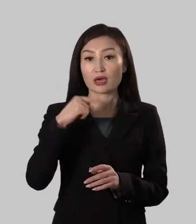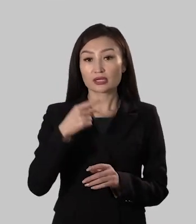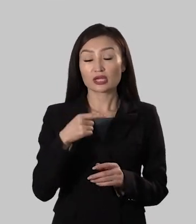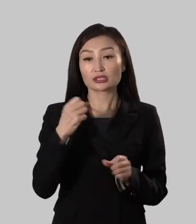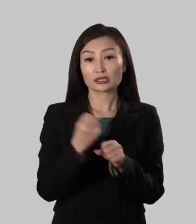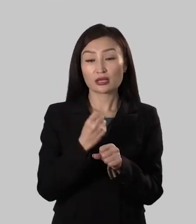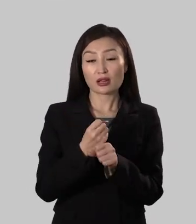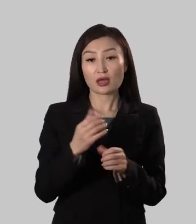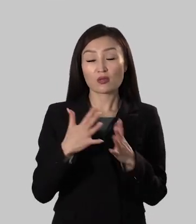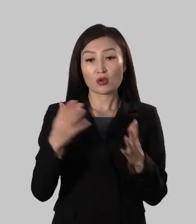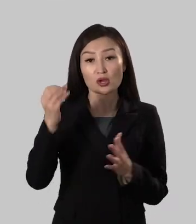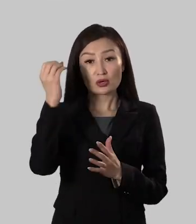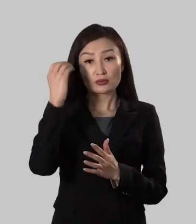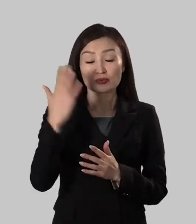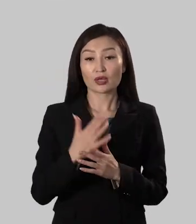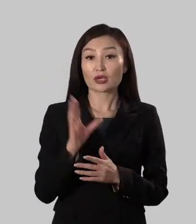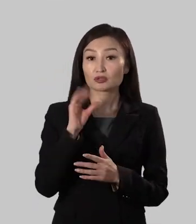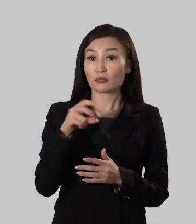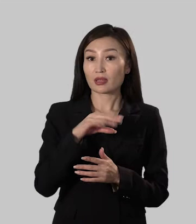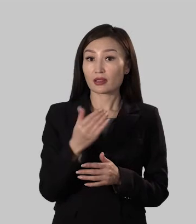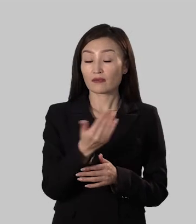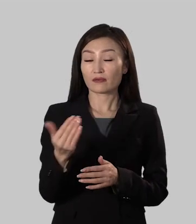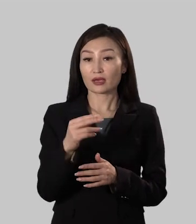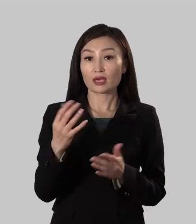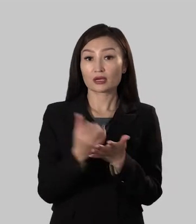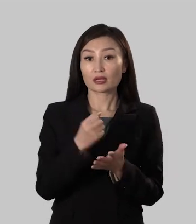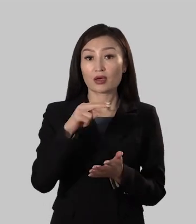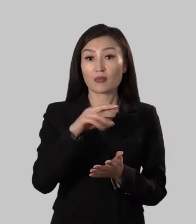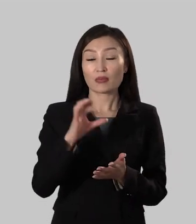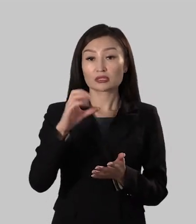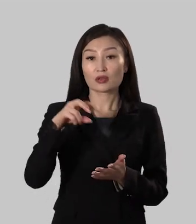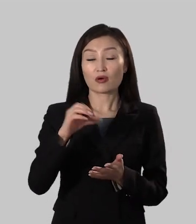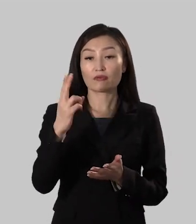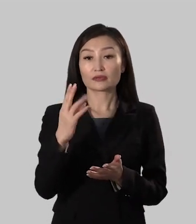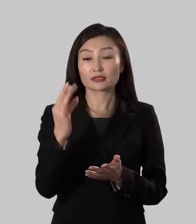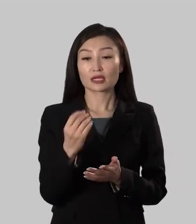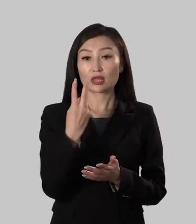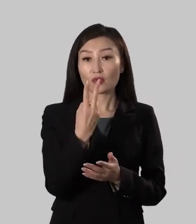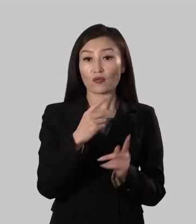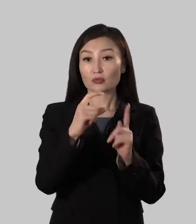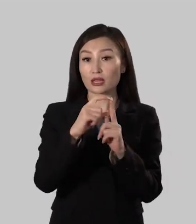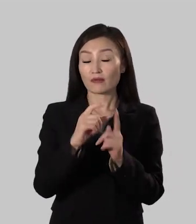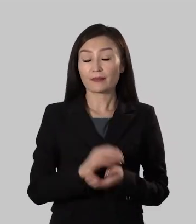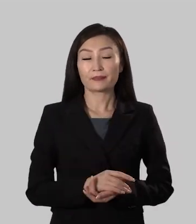и более убедительной. А сумеете ли вы отгадать пословицы по двум словам?